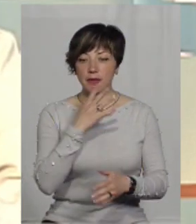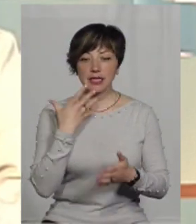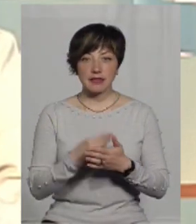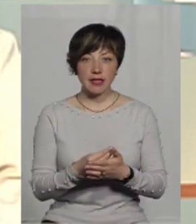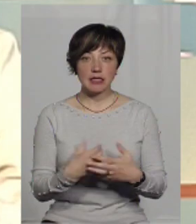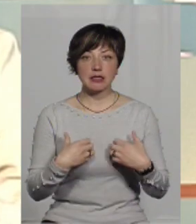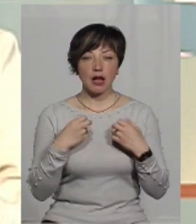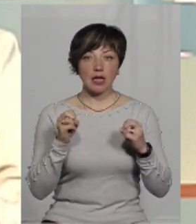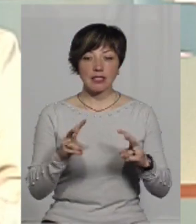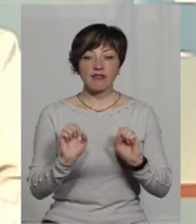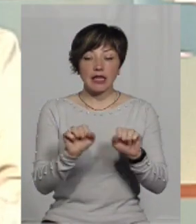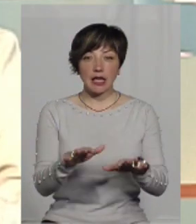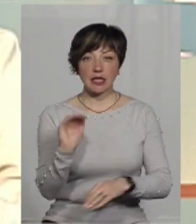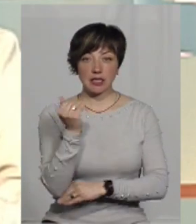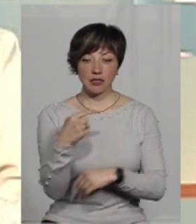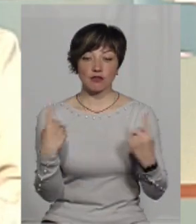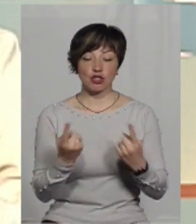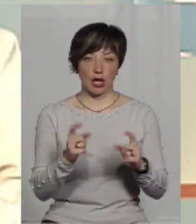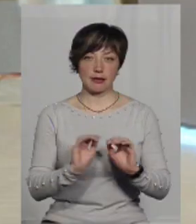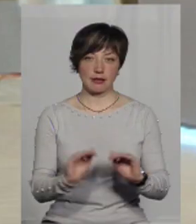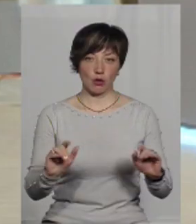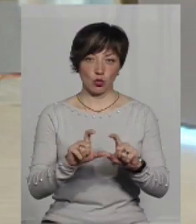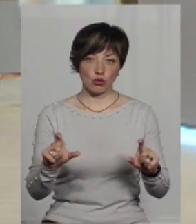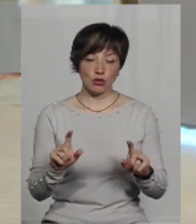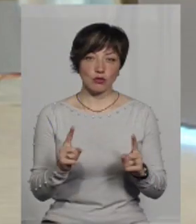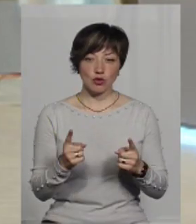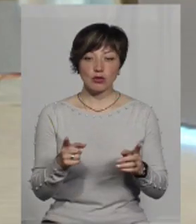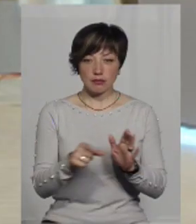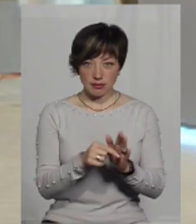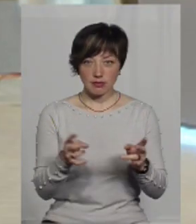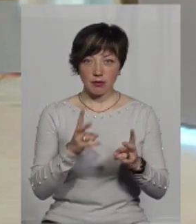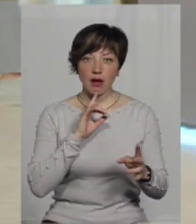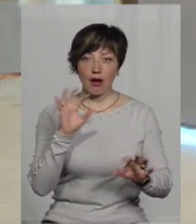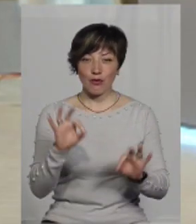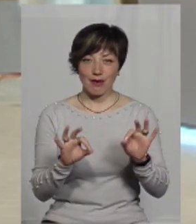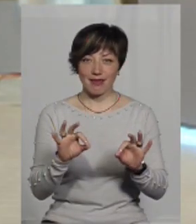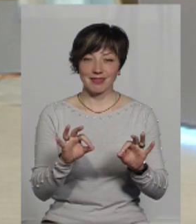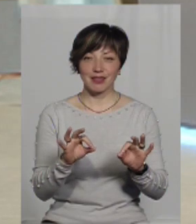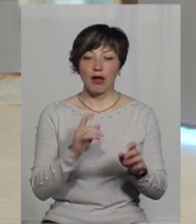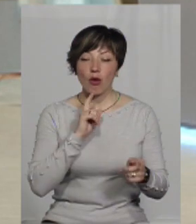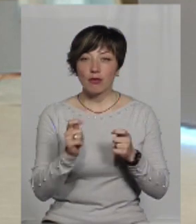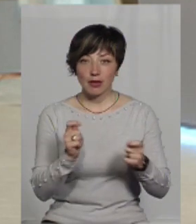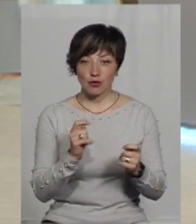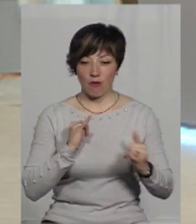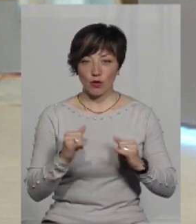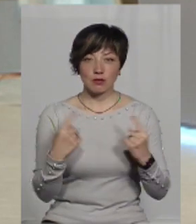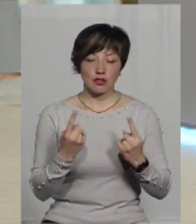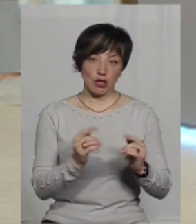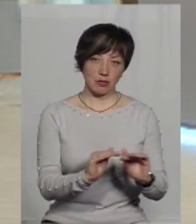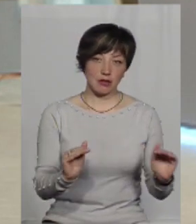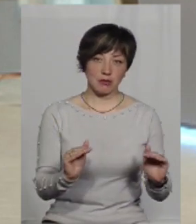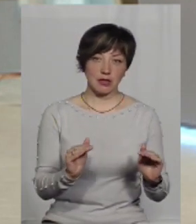свій страх і ризик віддає дитину в звичайний садочок. Ну, тому що з ними теж трошки акуратніше треба поводитися, ніж з звичайними дітьми.